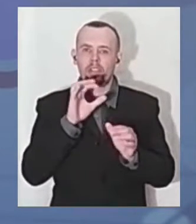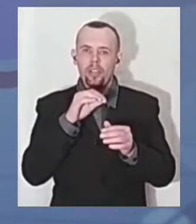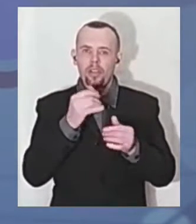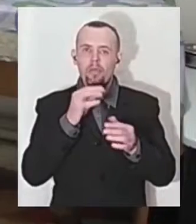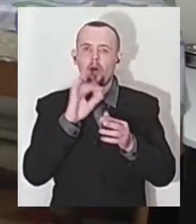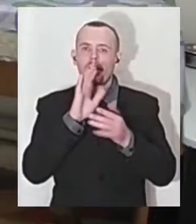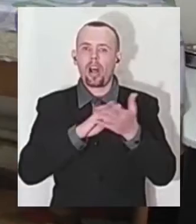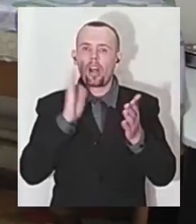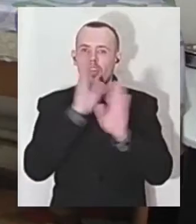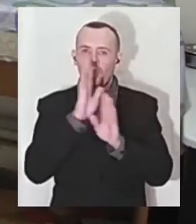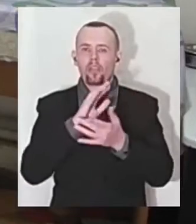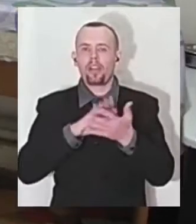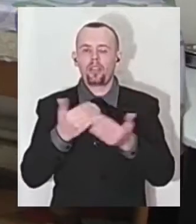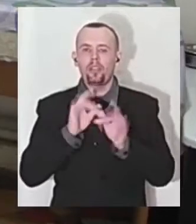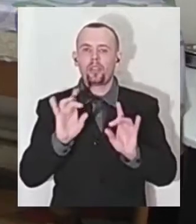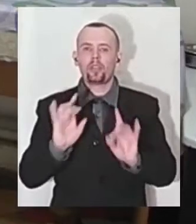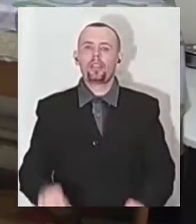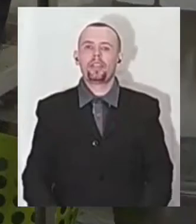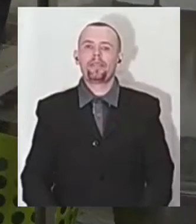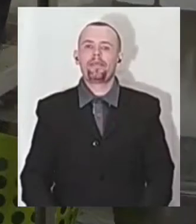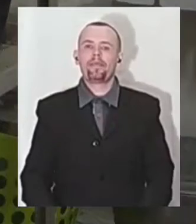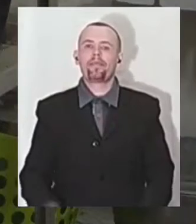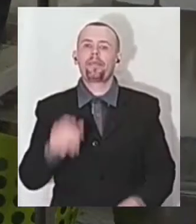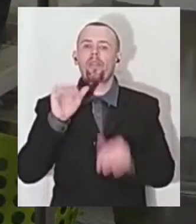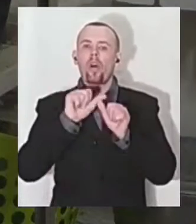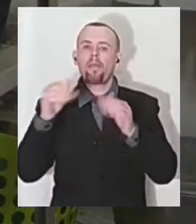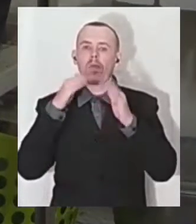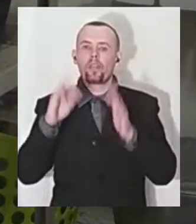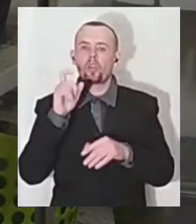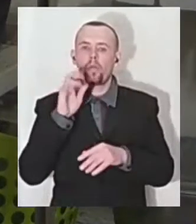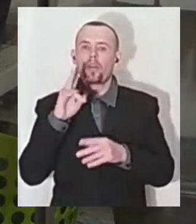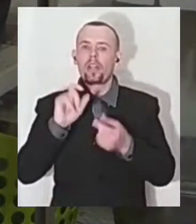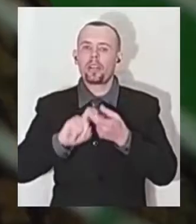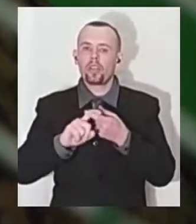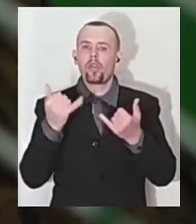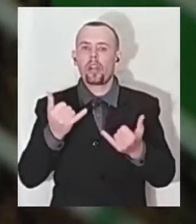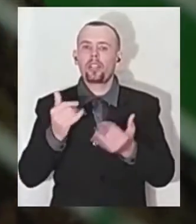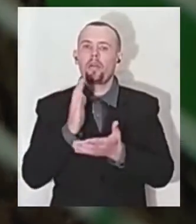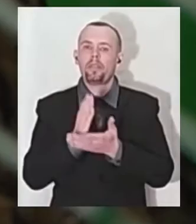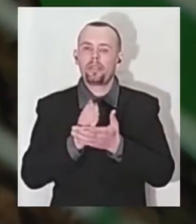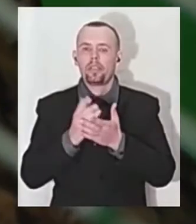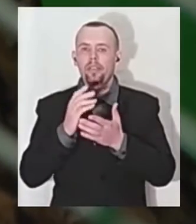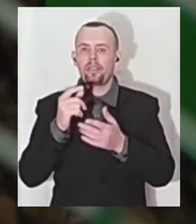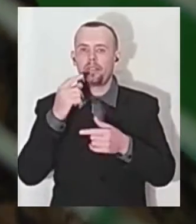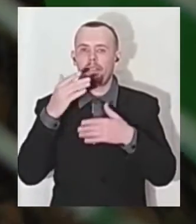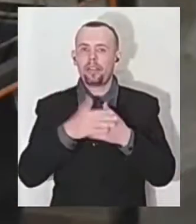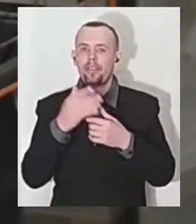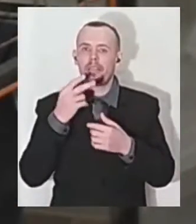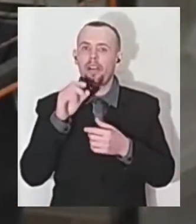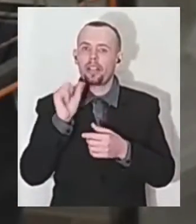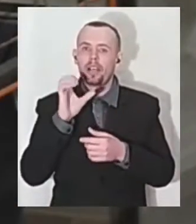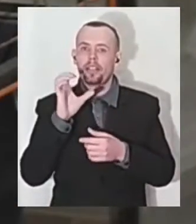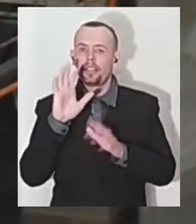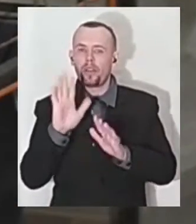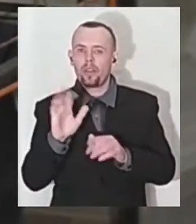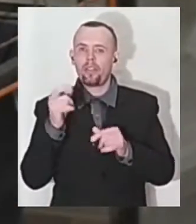сюжеті. У окремій будівлі зоопарку на карантині наразі перебувають дві сови – вухата та сіра. Раніше їх використовували